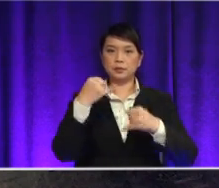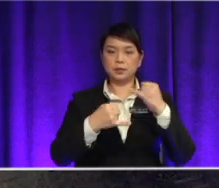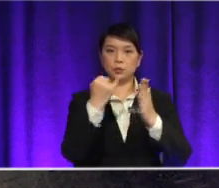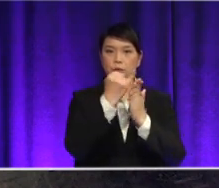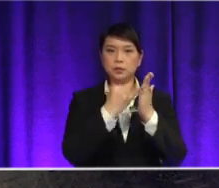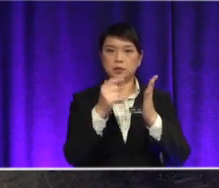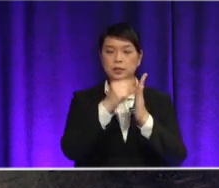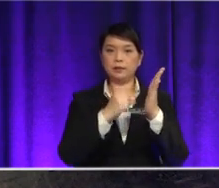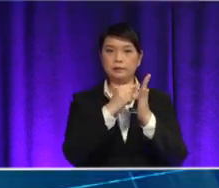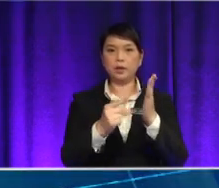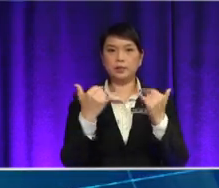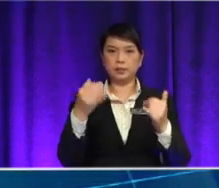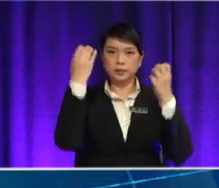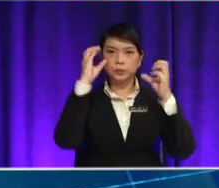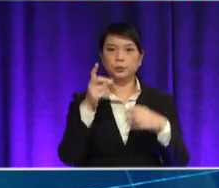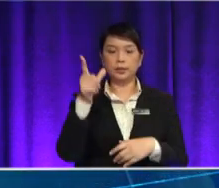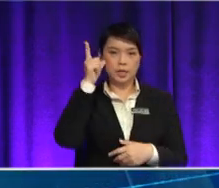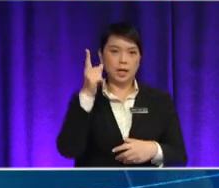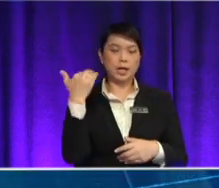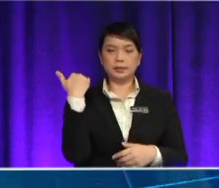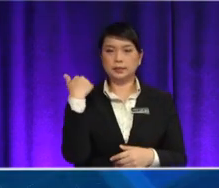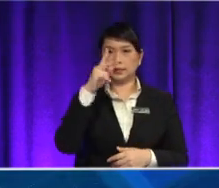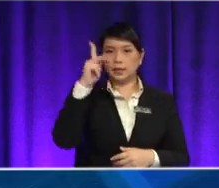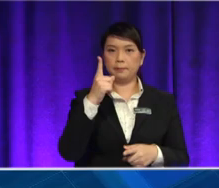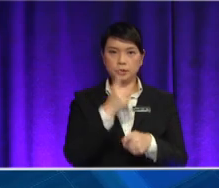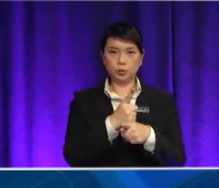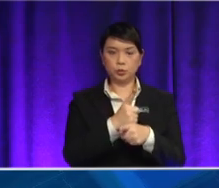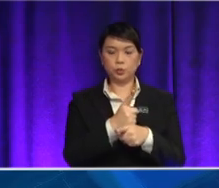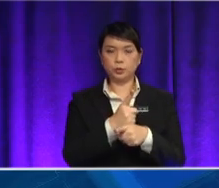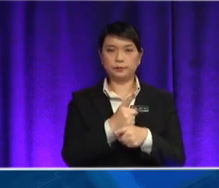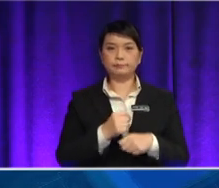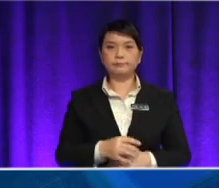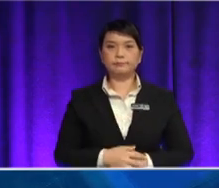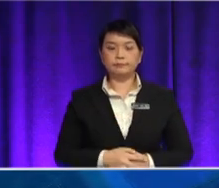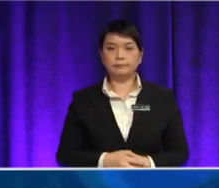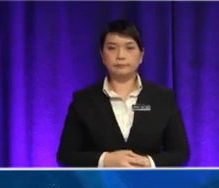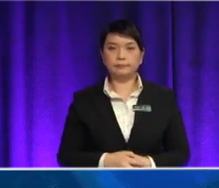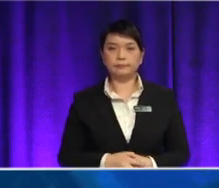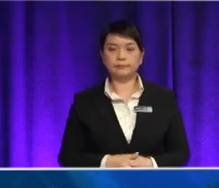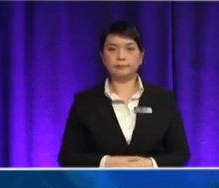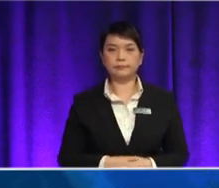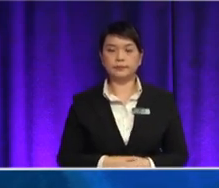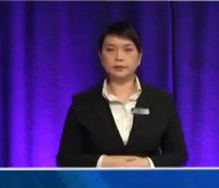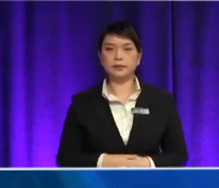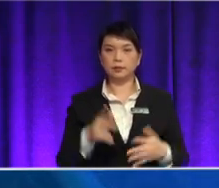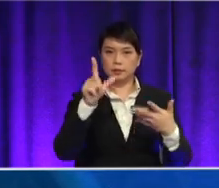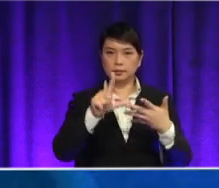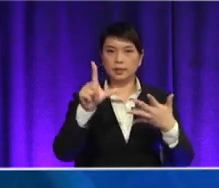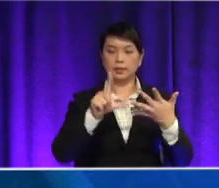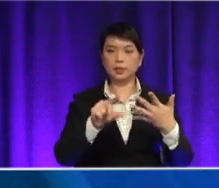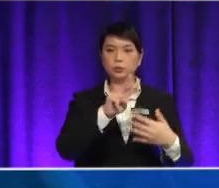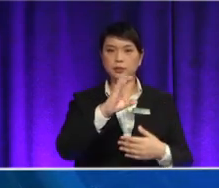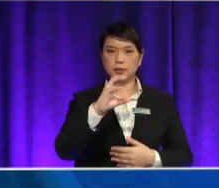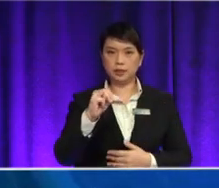graf mereka, nak tengok betul tak betul, kita lihat saya punya slide. Semak jawapan. Okey, kita semak. Skala 2 cm kepada 15 untuk